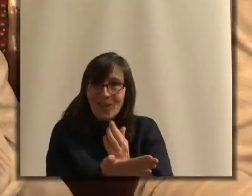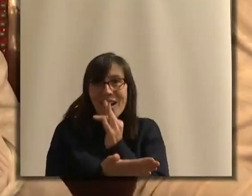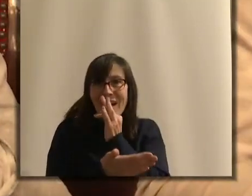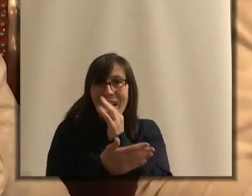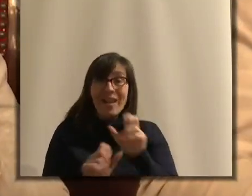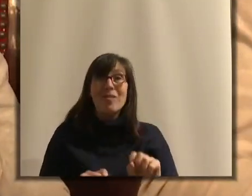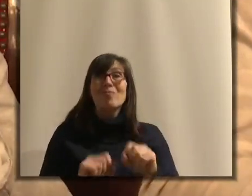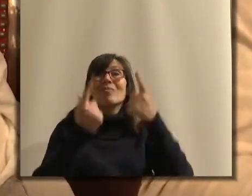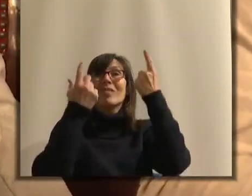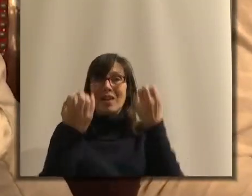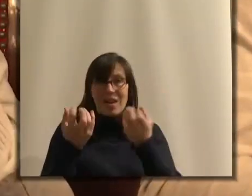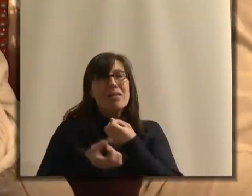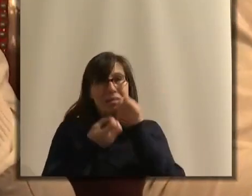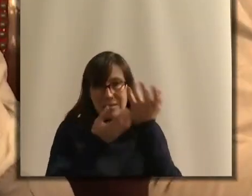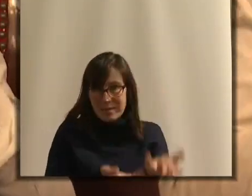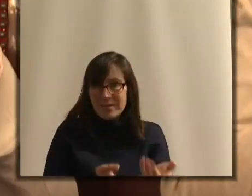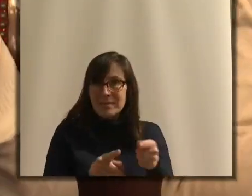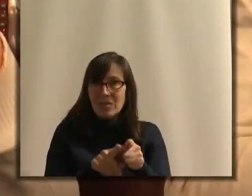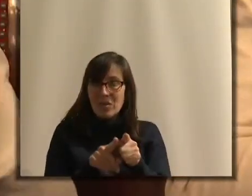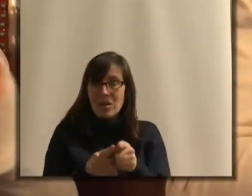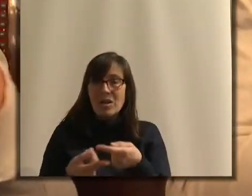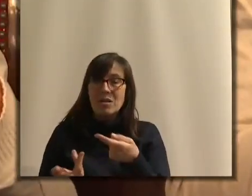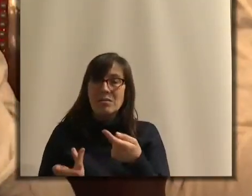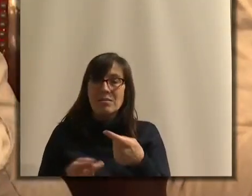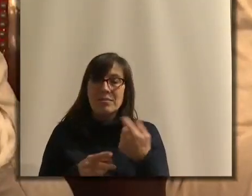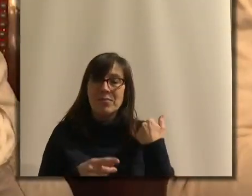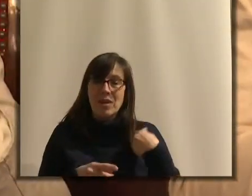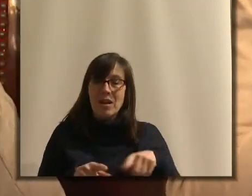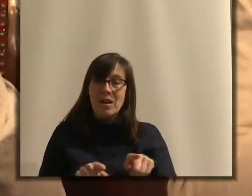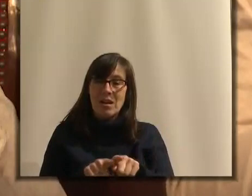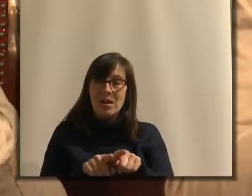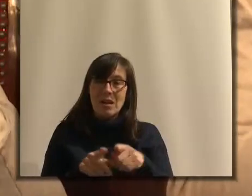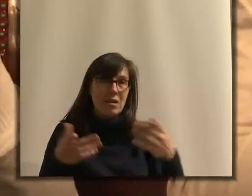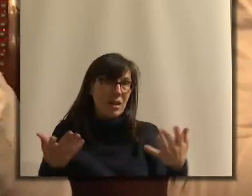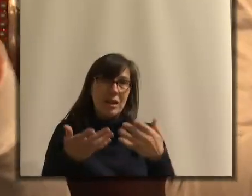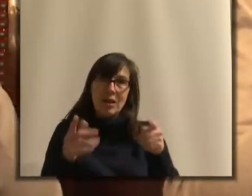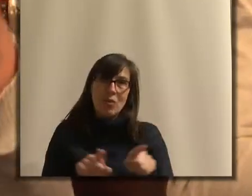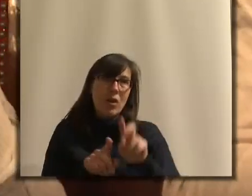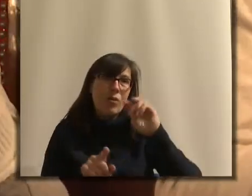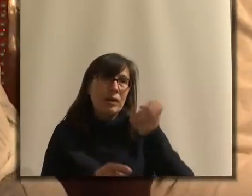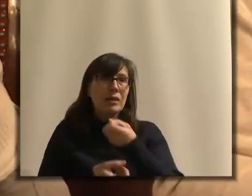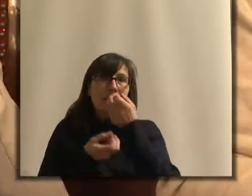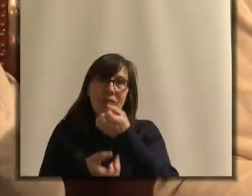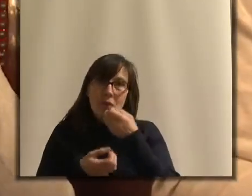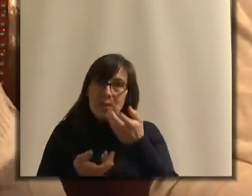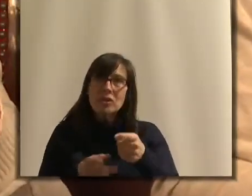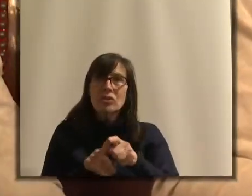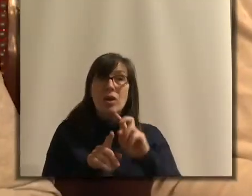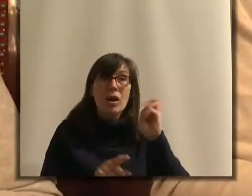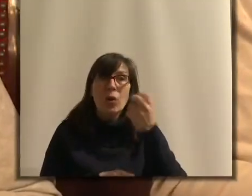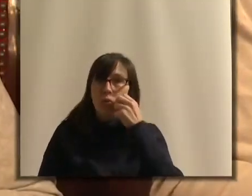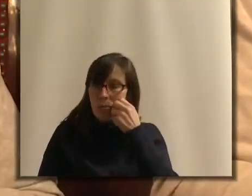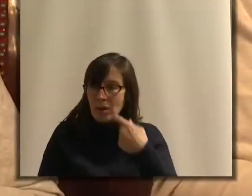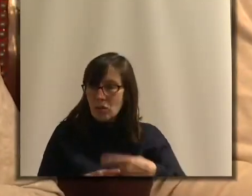estem en aquest punt, val? Llavors evidentment quan arribi, com qualsevol altra publicitat que fem de recursos humans, quan